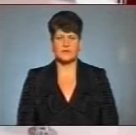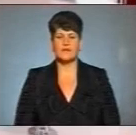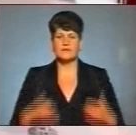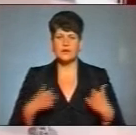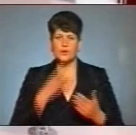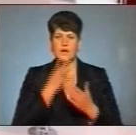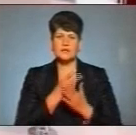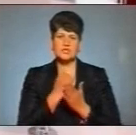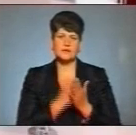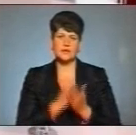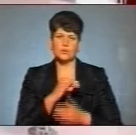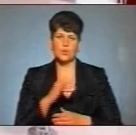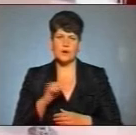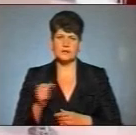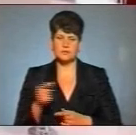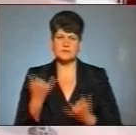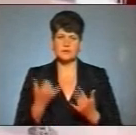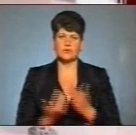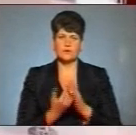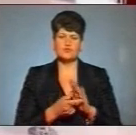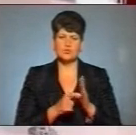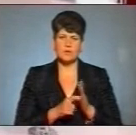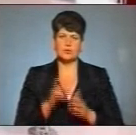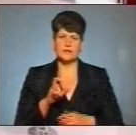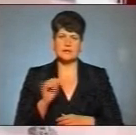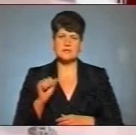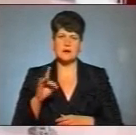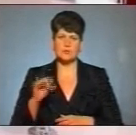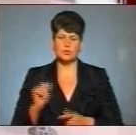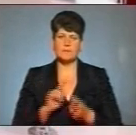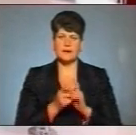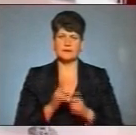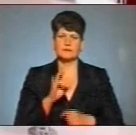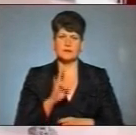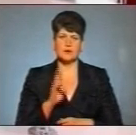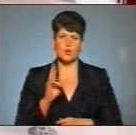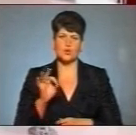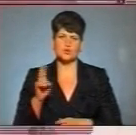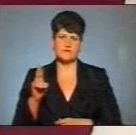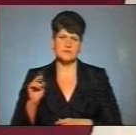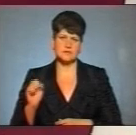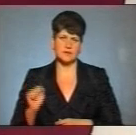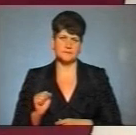Вітаю глядачів телеканалу ЮА Тернопіль. В ефірі новини. У студії Богдана Сарабун, сурдопереклад Надія Коцовська.